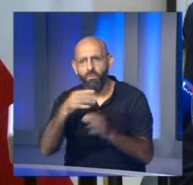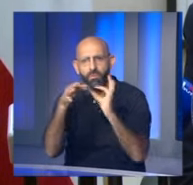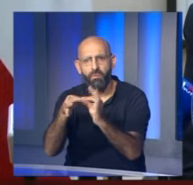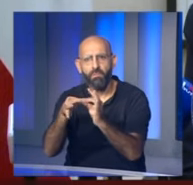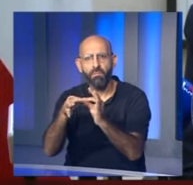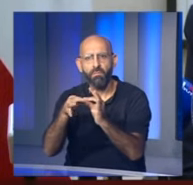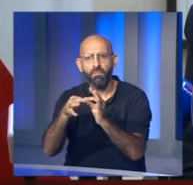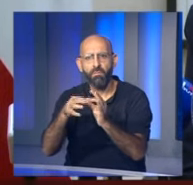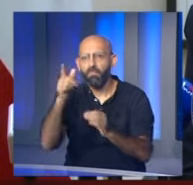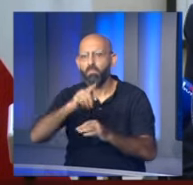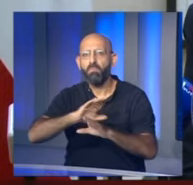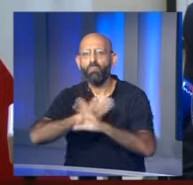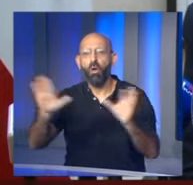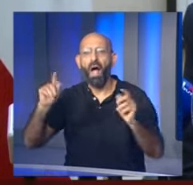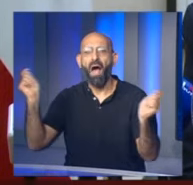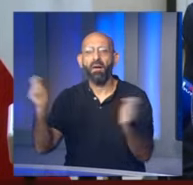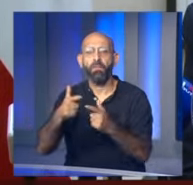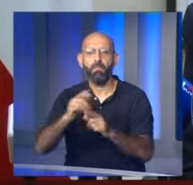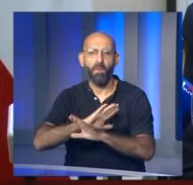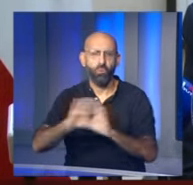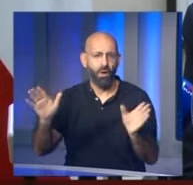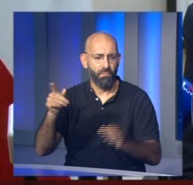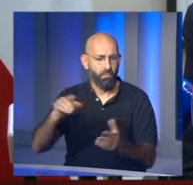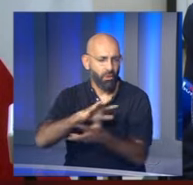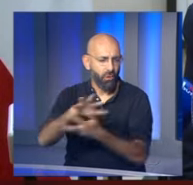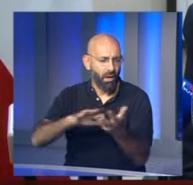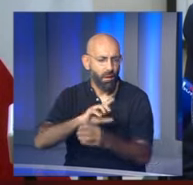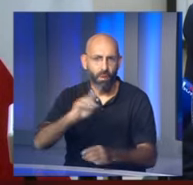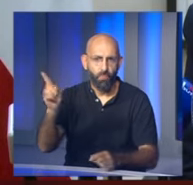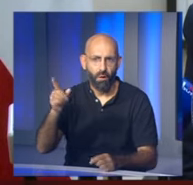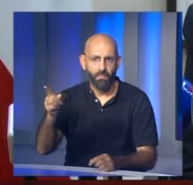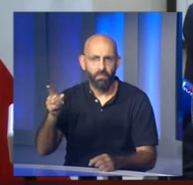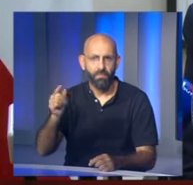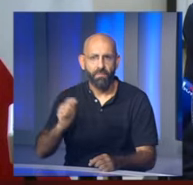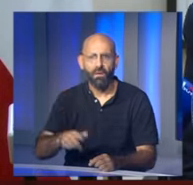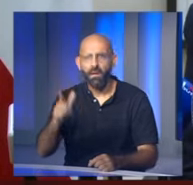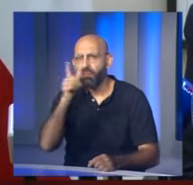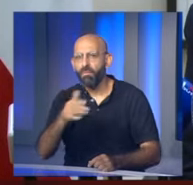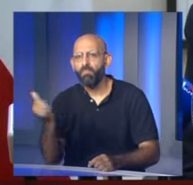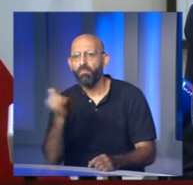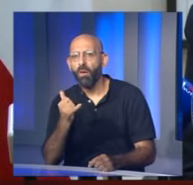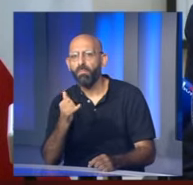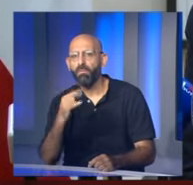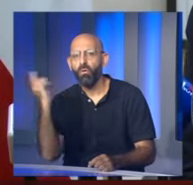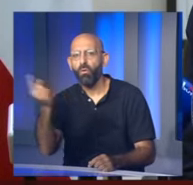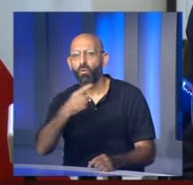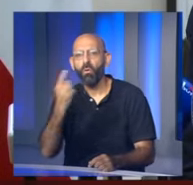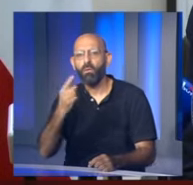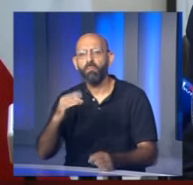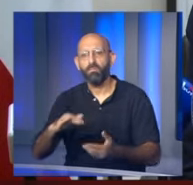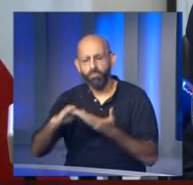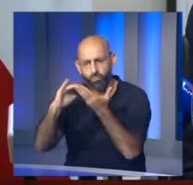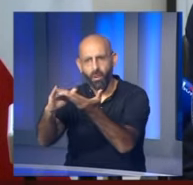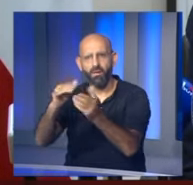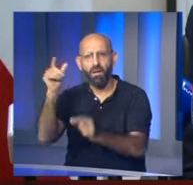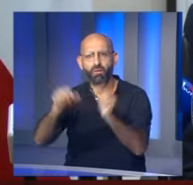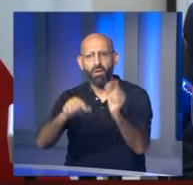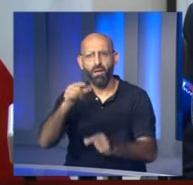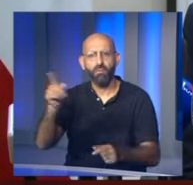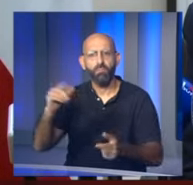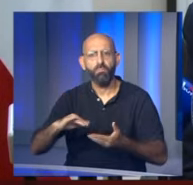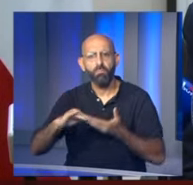التماسك بمنع اي فتنه لا سمح الله ممكن يكون حدا عم يروج لها وبندي ل